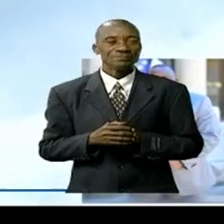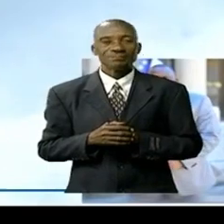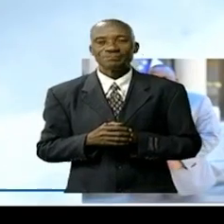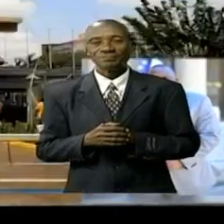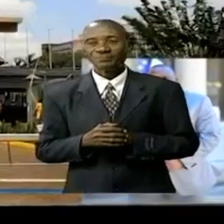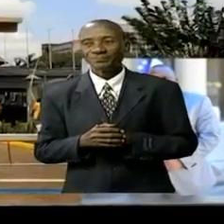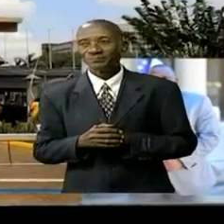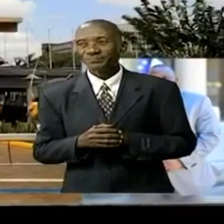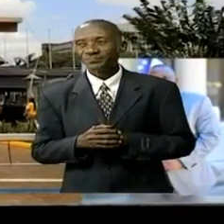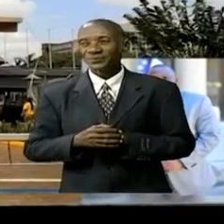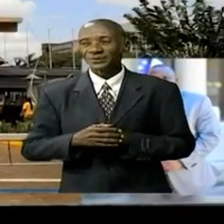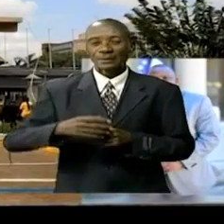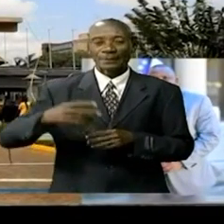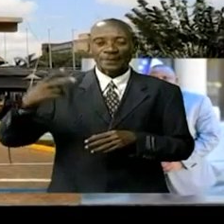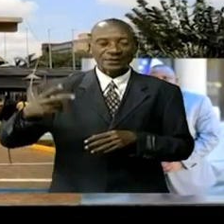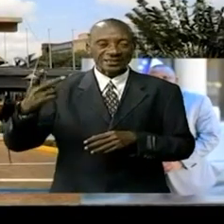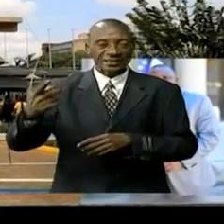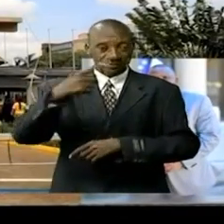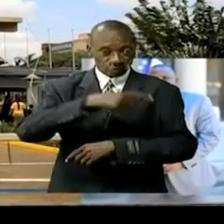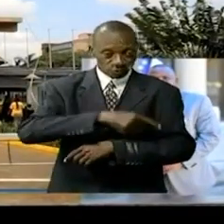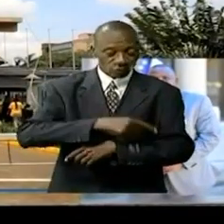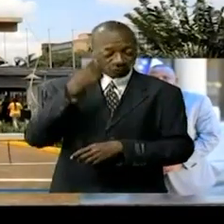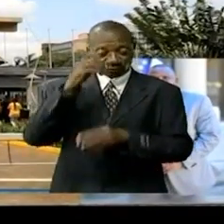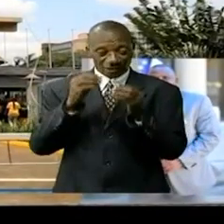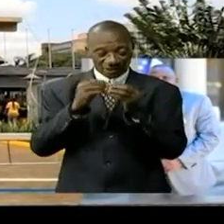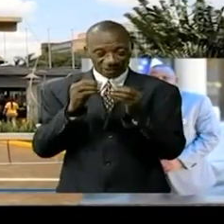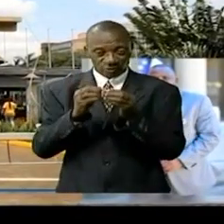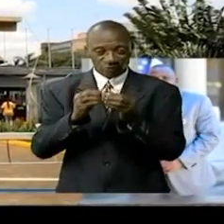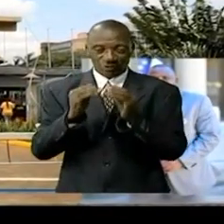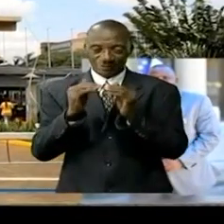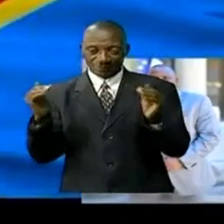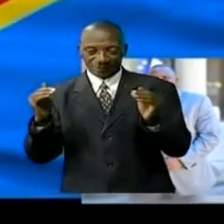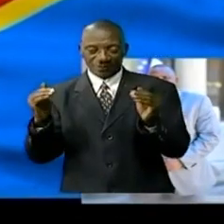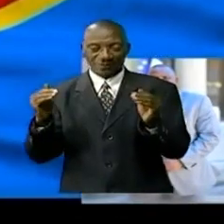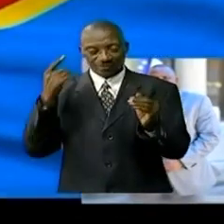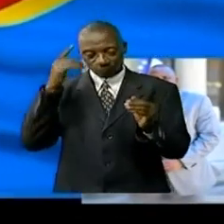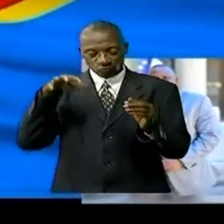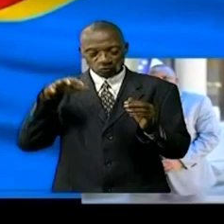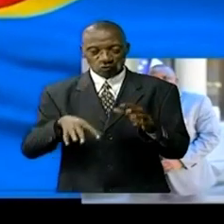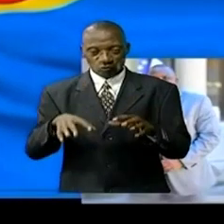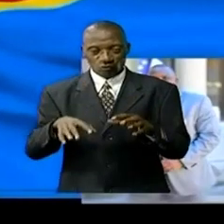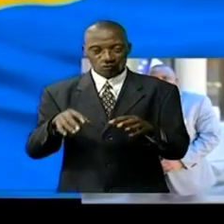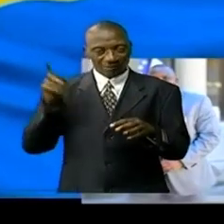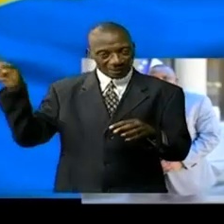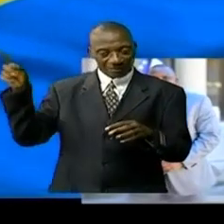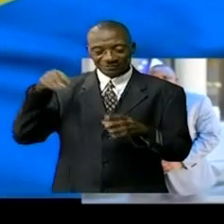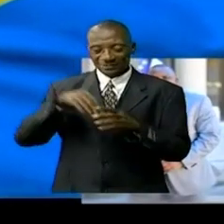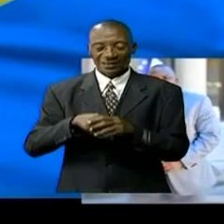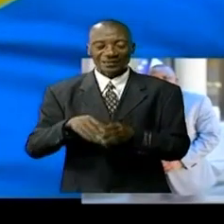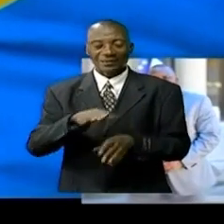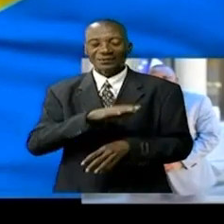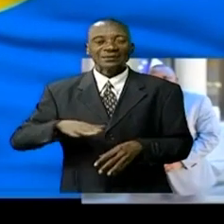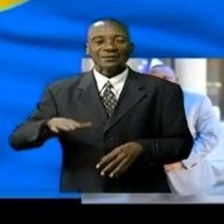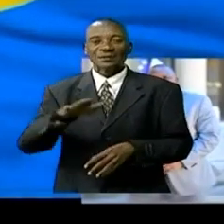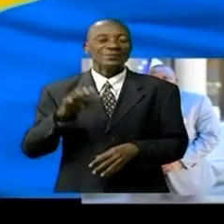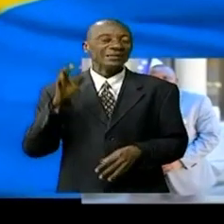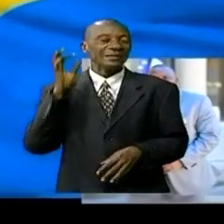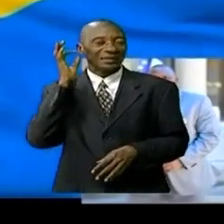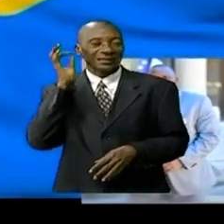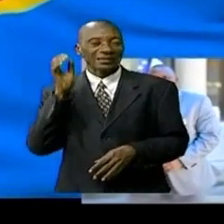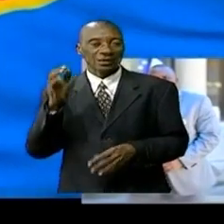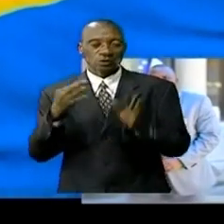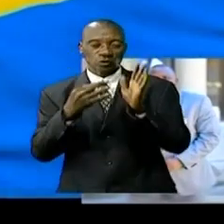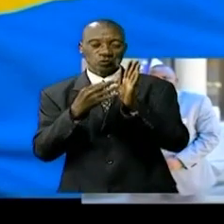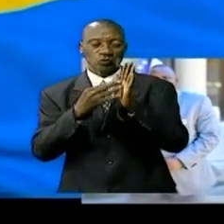Au deuxième jour, des consultations de paix sur la République démocratique du Congo organisées à Nairobi, 8 groupes armés ont poursuivi